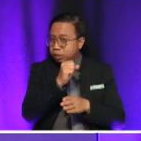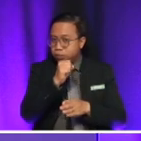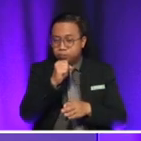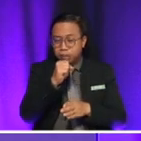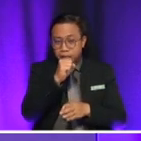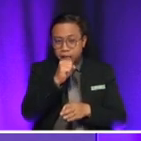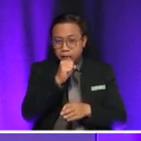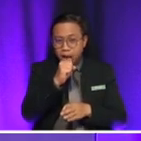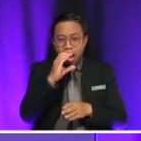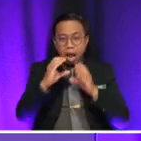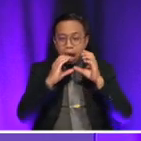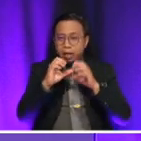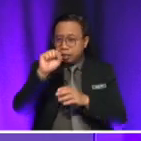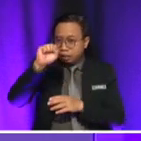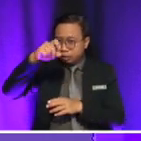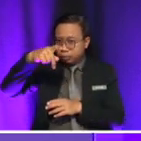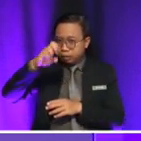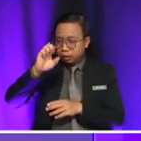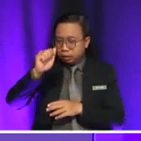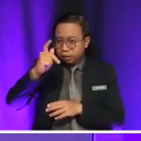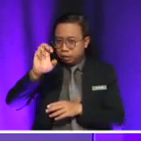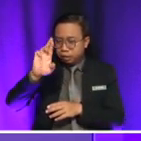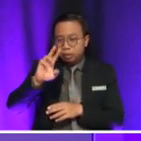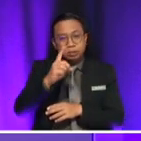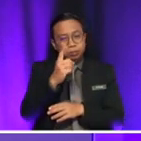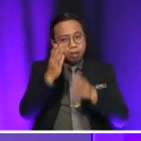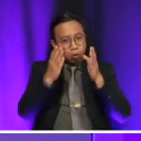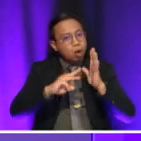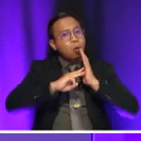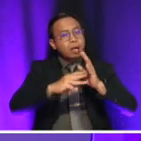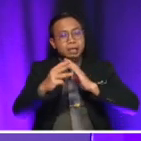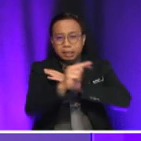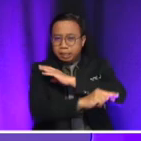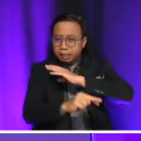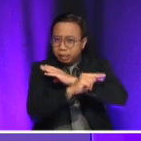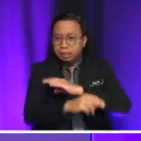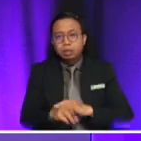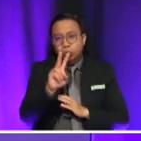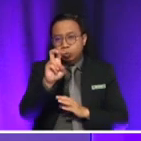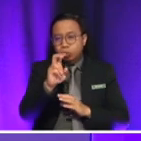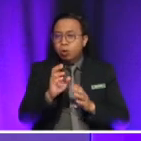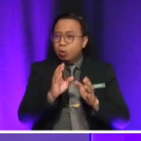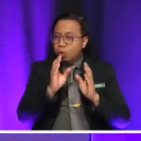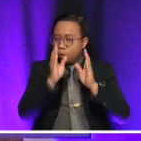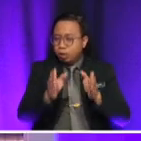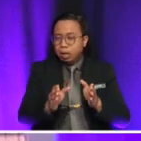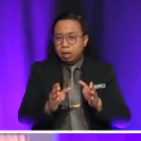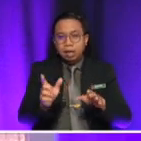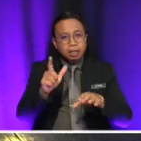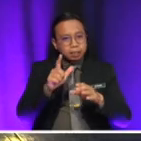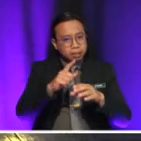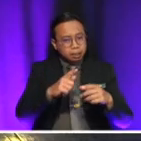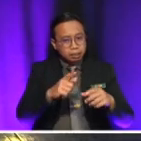mencadangkan tiga orang ahli 11 orang wakil Negeri 20 orang ahli dilantik ikut kepentingan untuk golongan